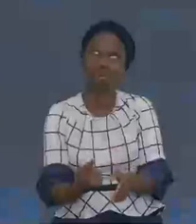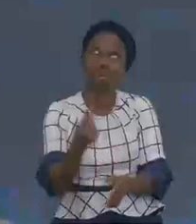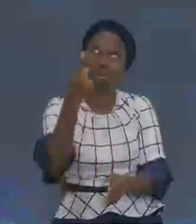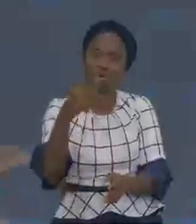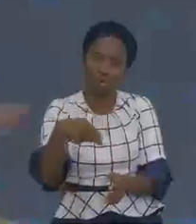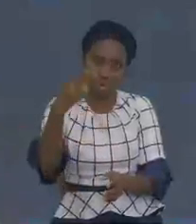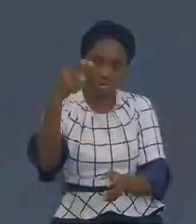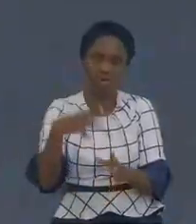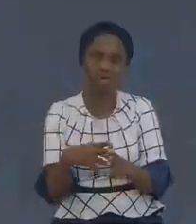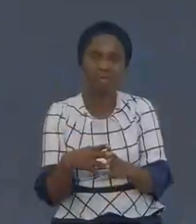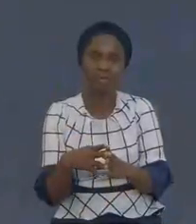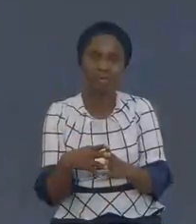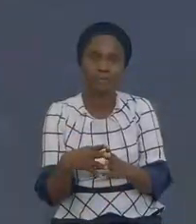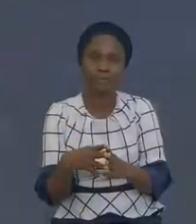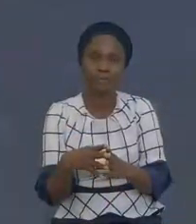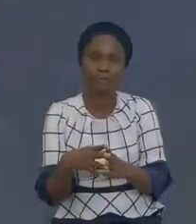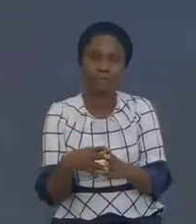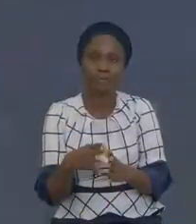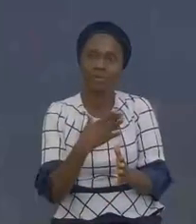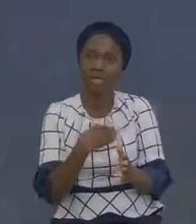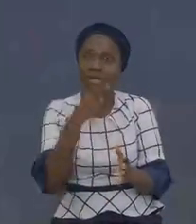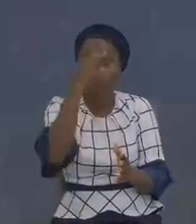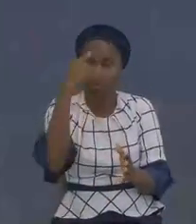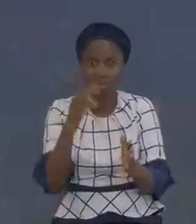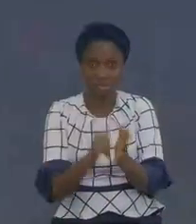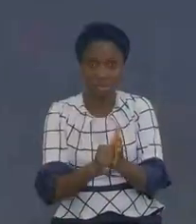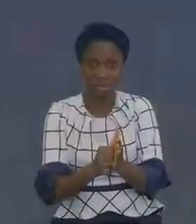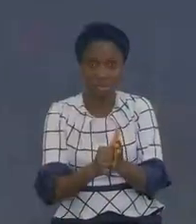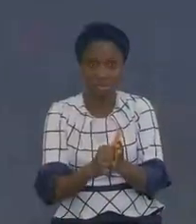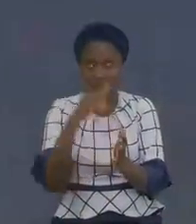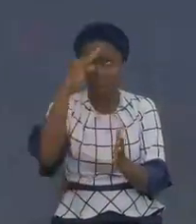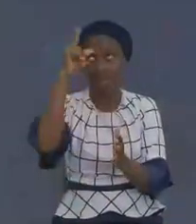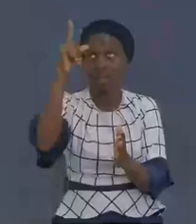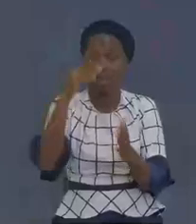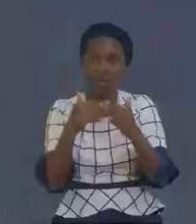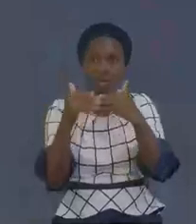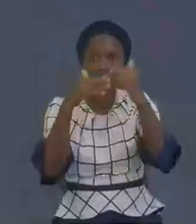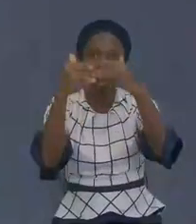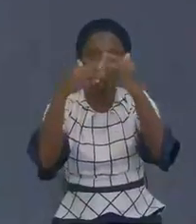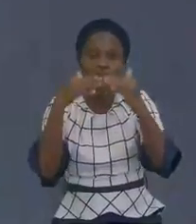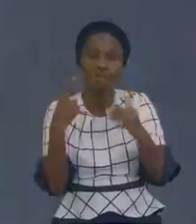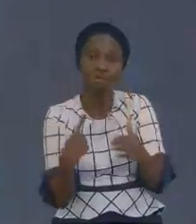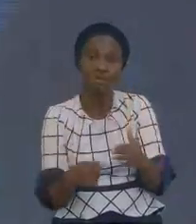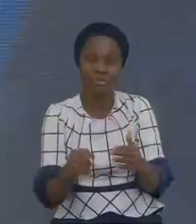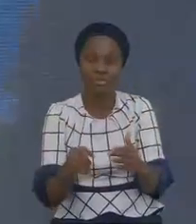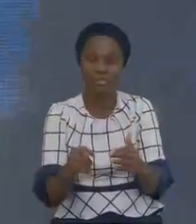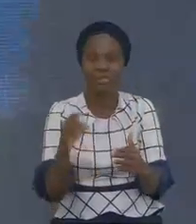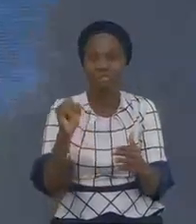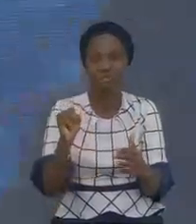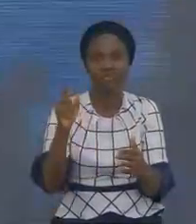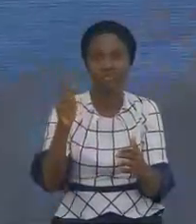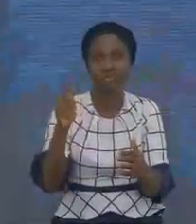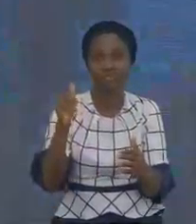Et pour cela, il a prévu les escaliers, une marche après l'autre. Et si